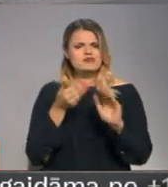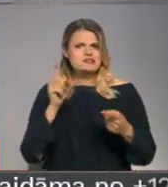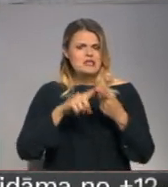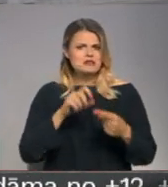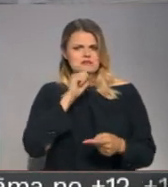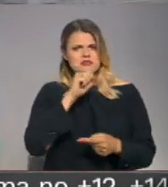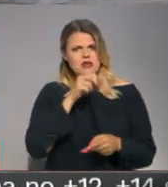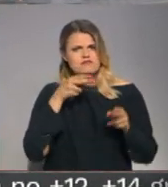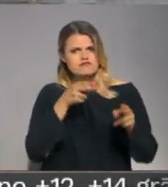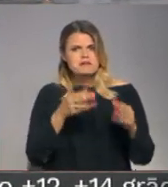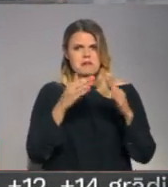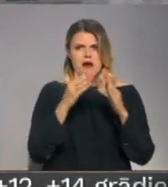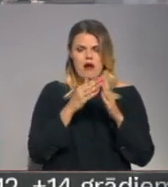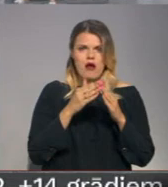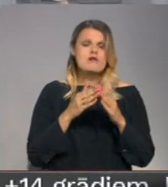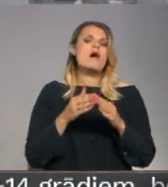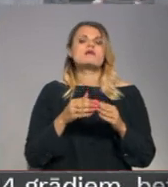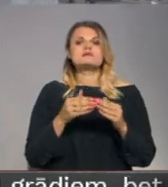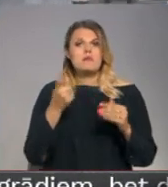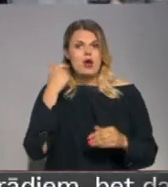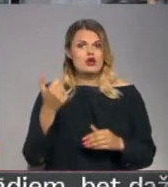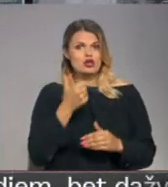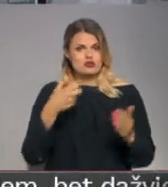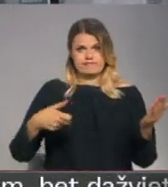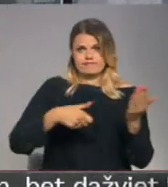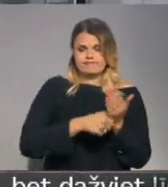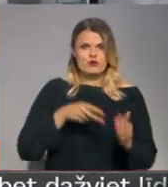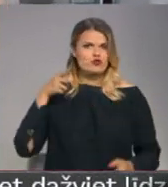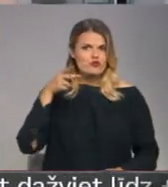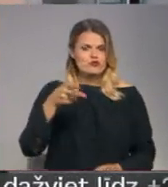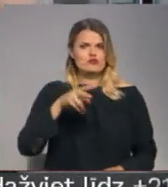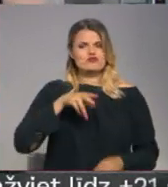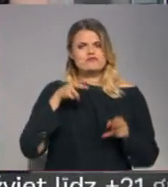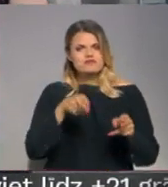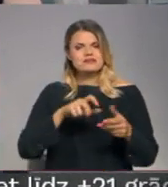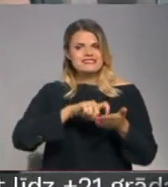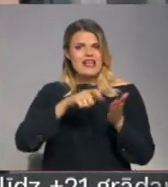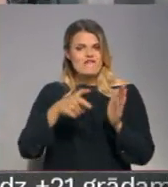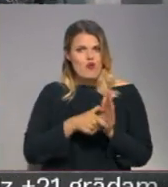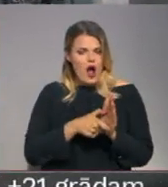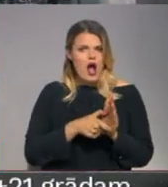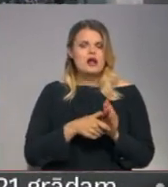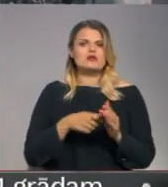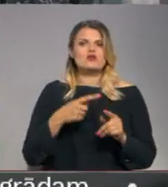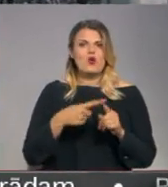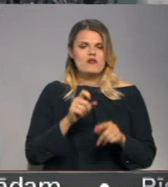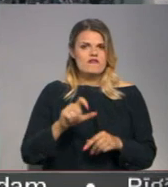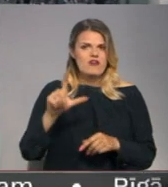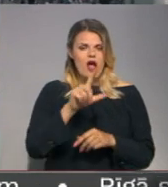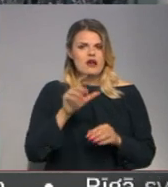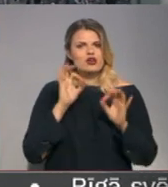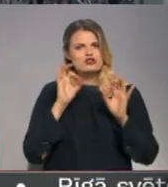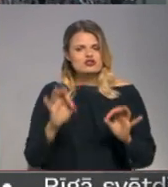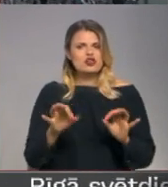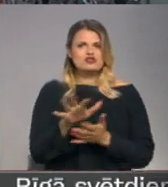ar zādzībām no mājokļiem. Pērn reģistrētas vairāk nekā 2000 zādzības no dzīvokļiem vai citiem īpašumiem, vēl vairāk konstatēta